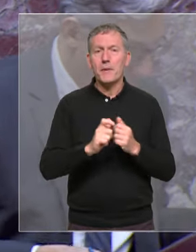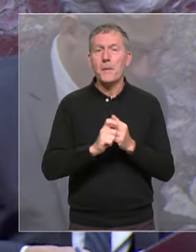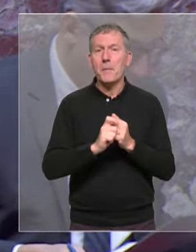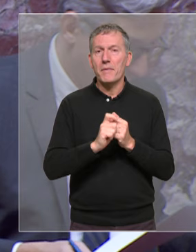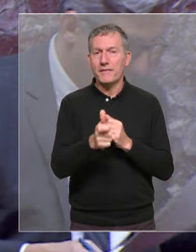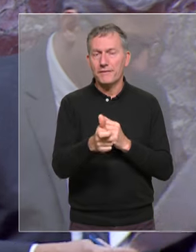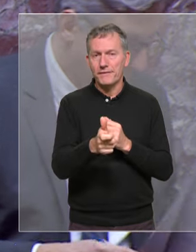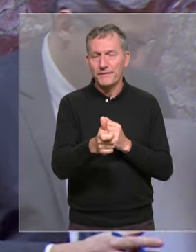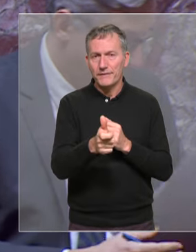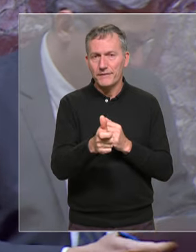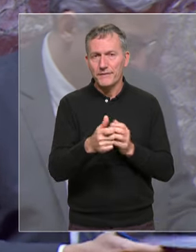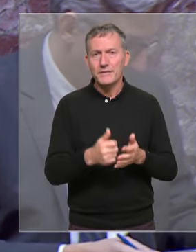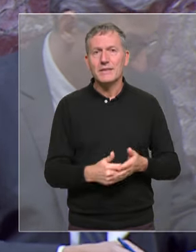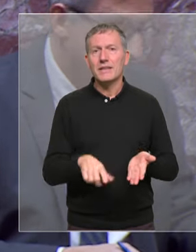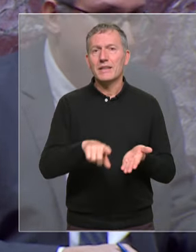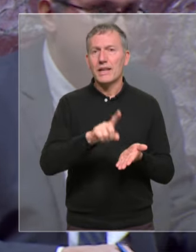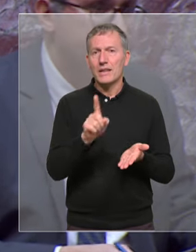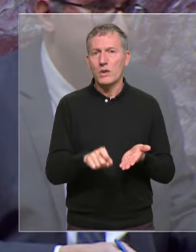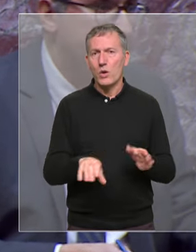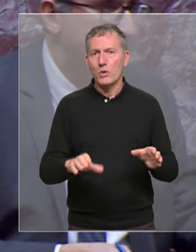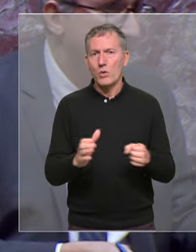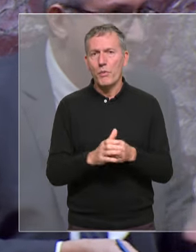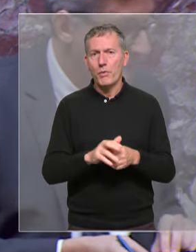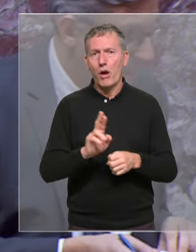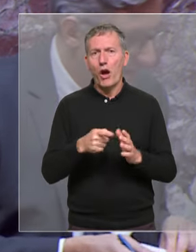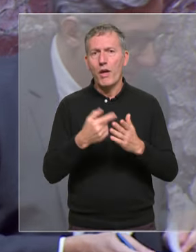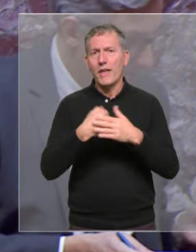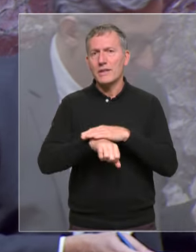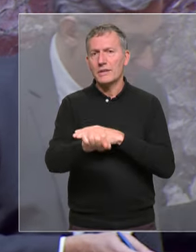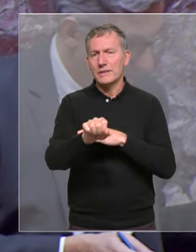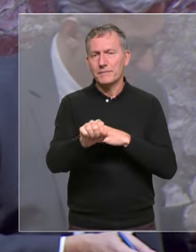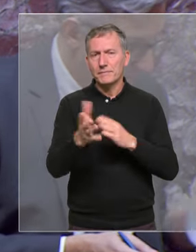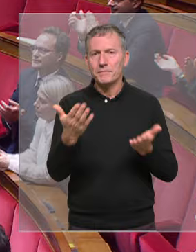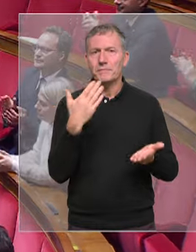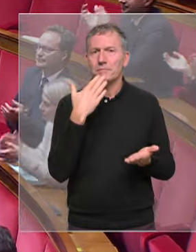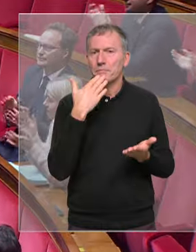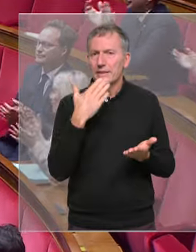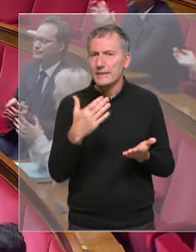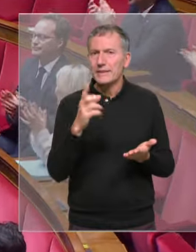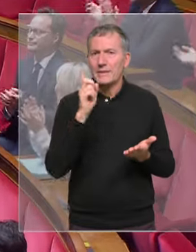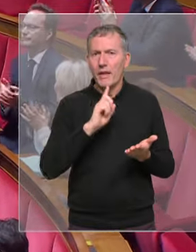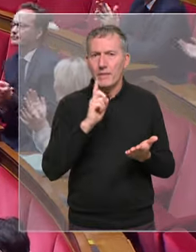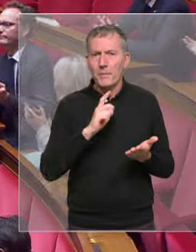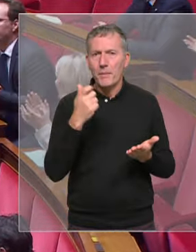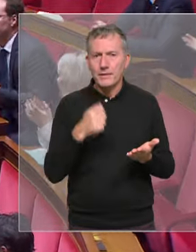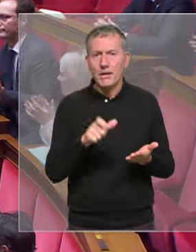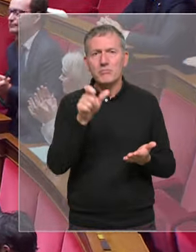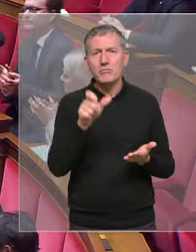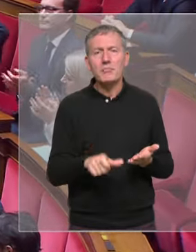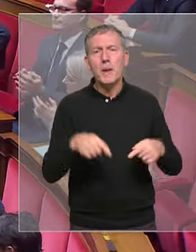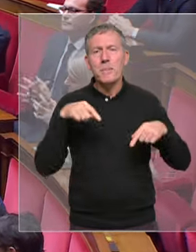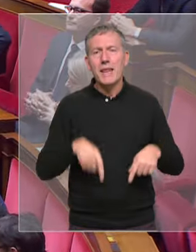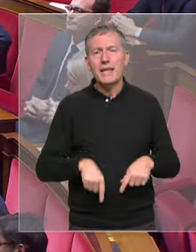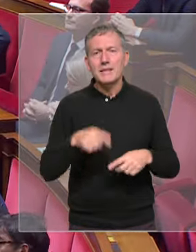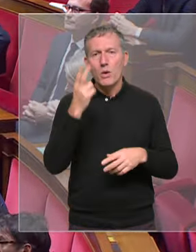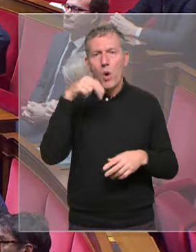est à monsieur Benjamin Haddad pour le groupe Renaissance. Merci, Madame la Présidente. Monsieur le ministre de l'Europe et des